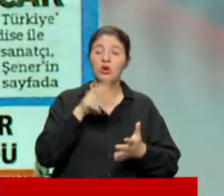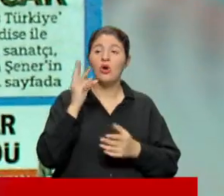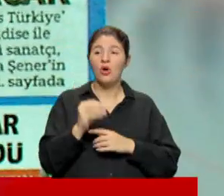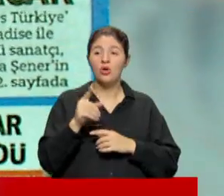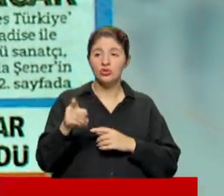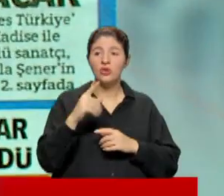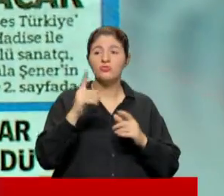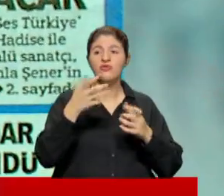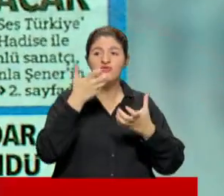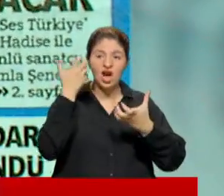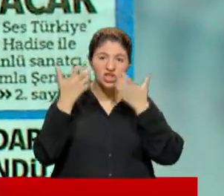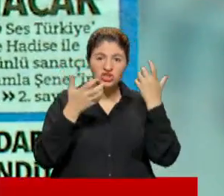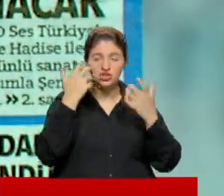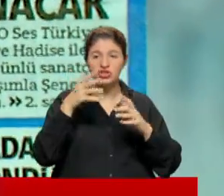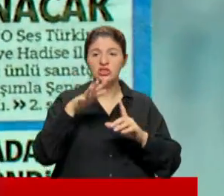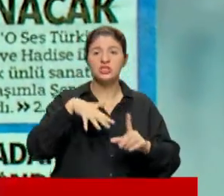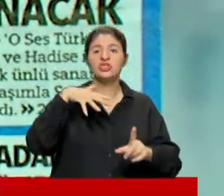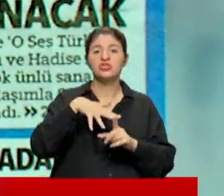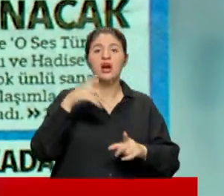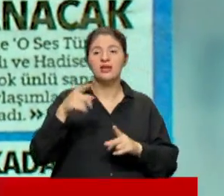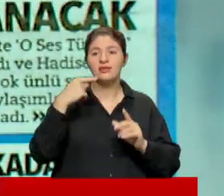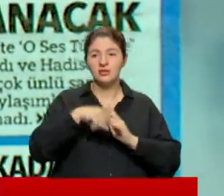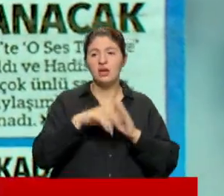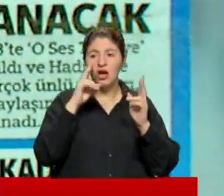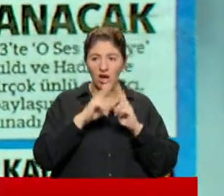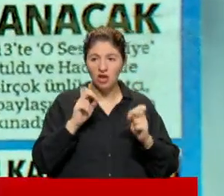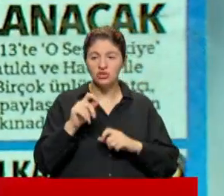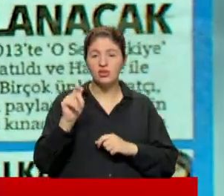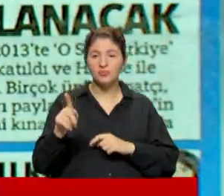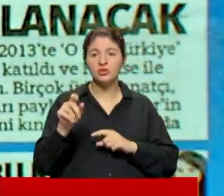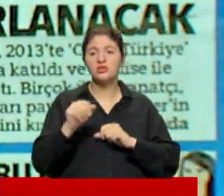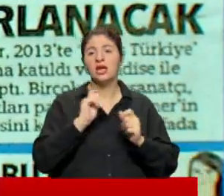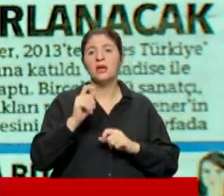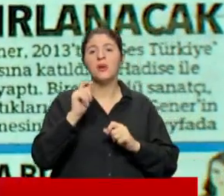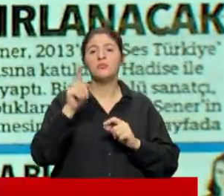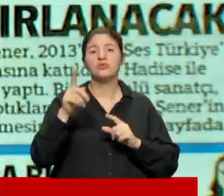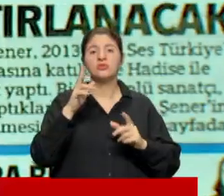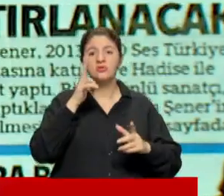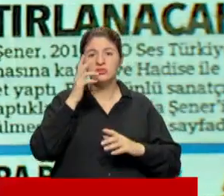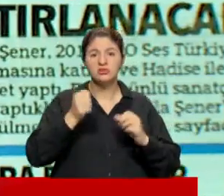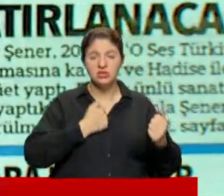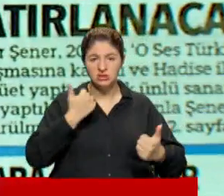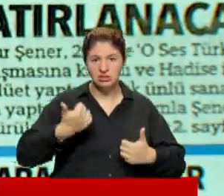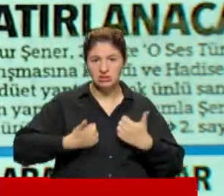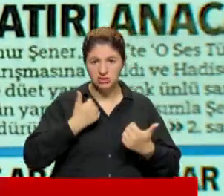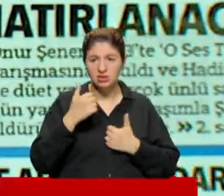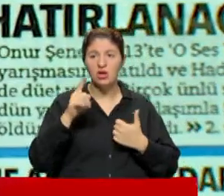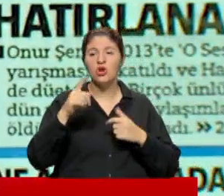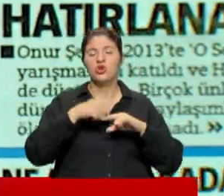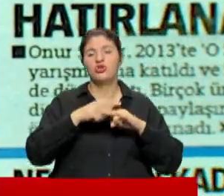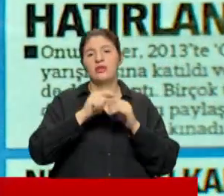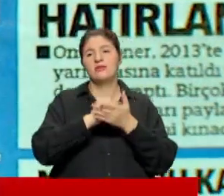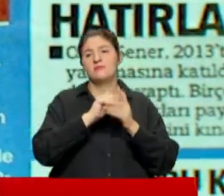vahşi cinayetin detaylarını araştırmış İsyan ettiren Barbarlık da yine Hürriyet gazetesinin